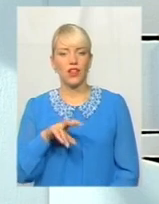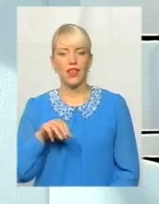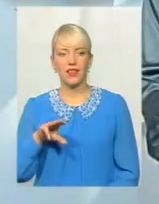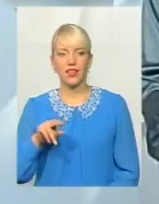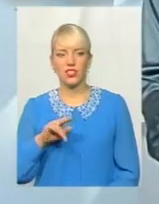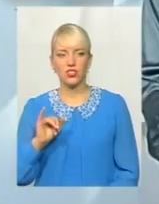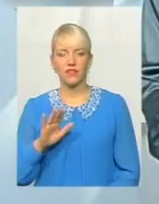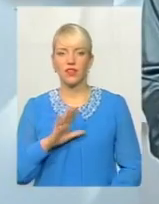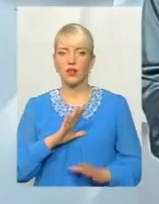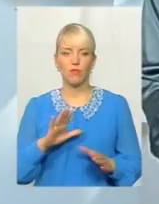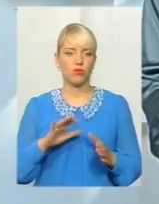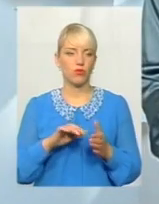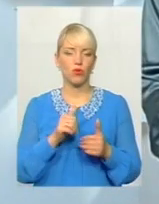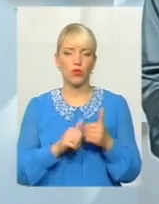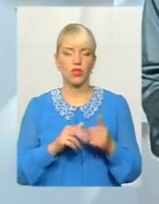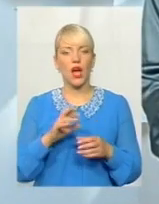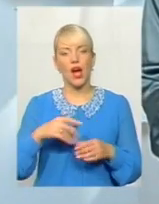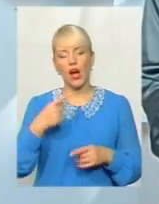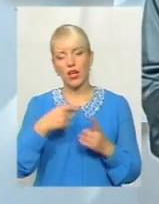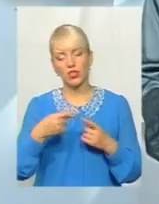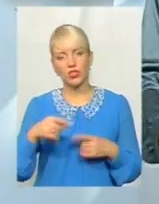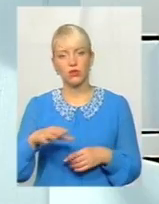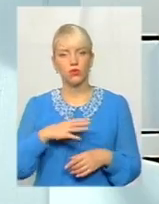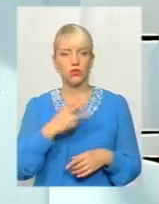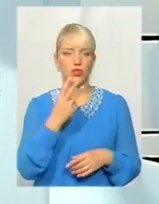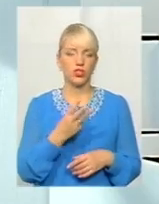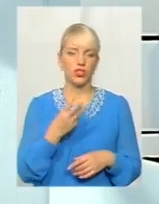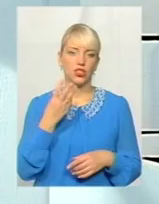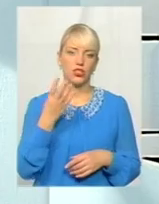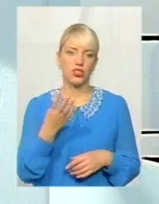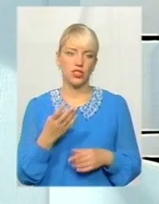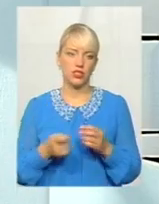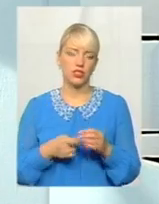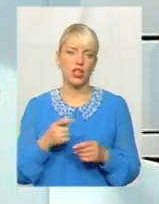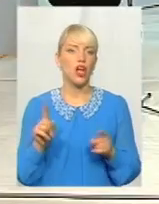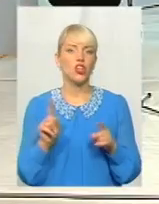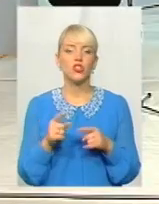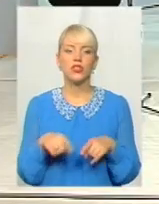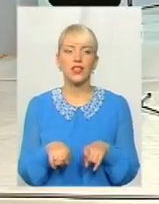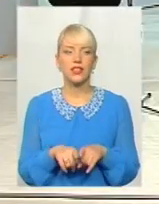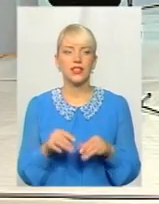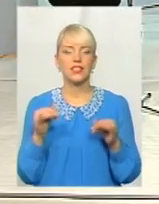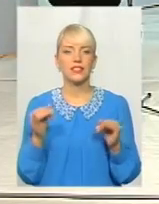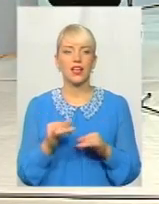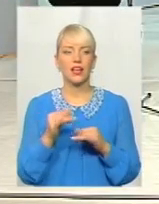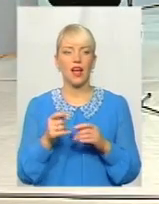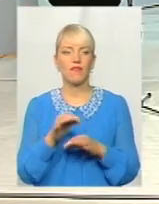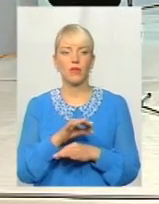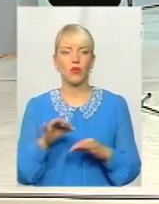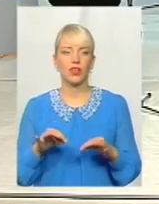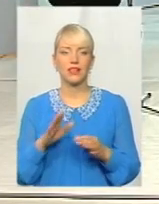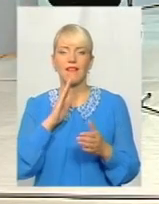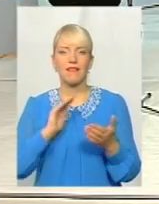ніякого конкурсу, а всюди було 3-4 і більше заявок. Що за такі цікаві проекти якісно підготовлені були з цих